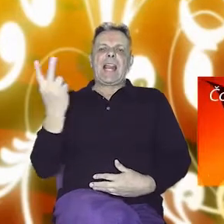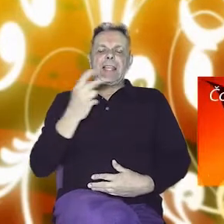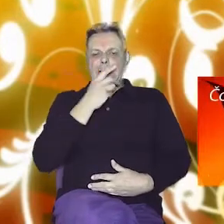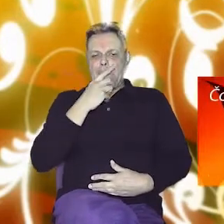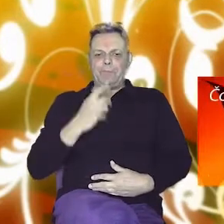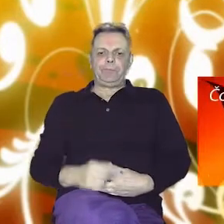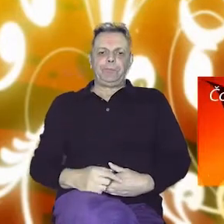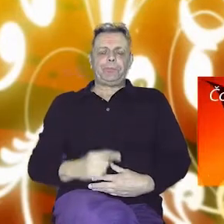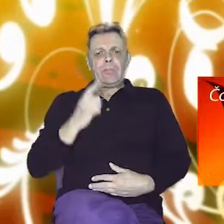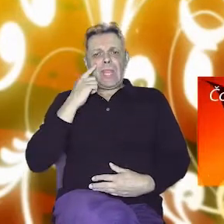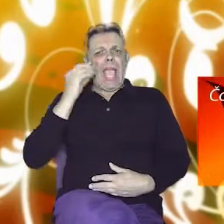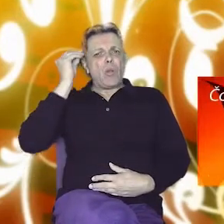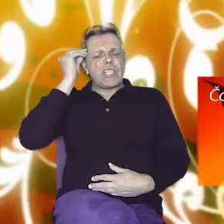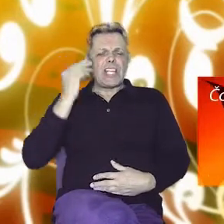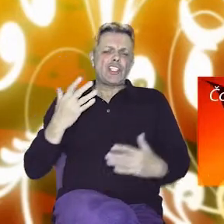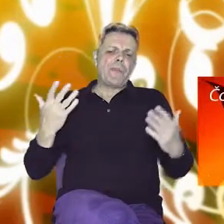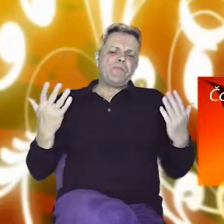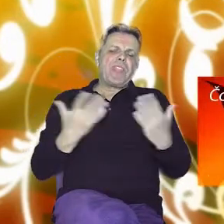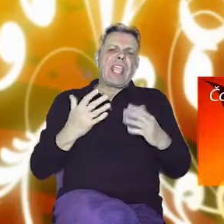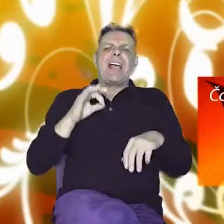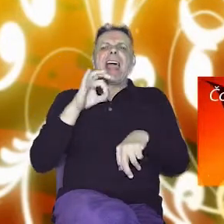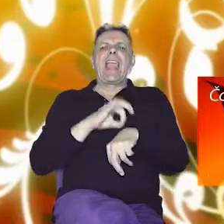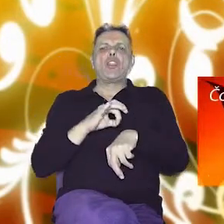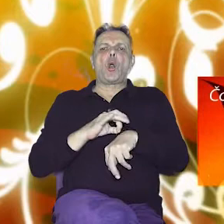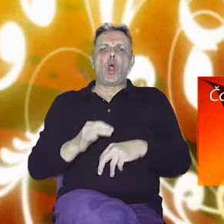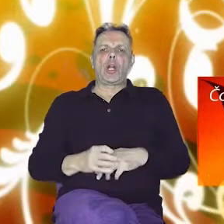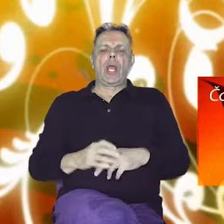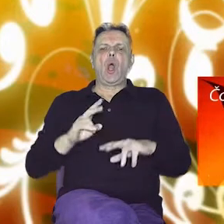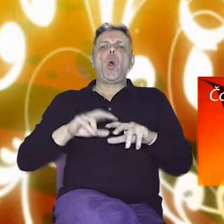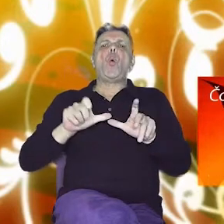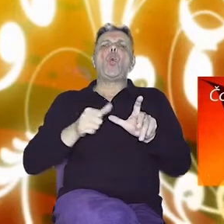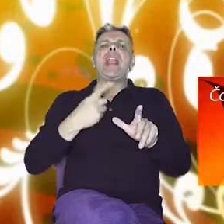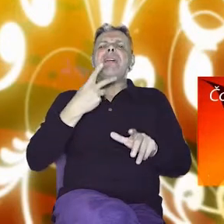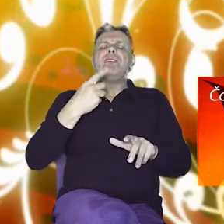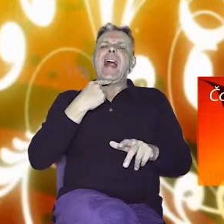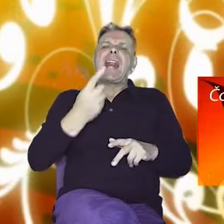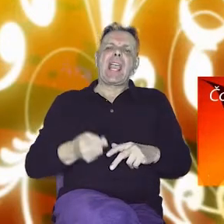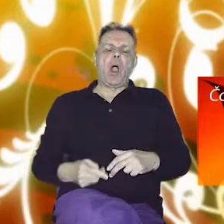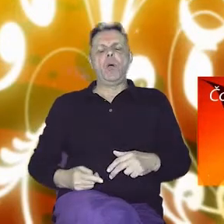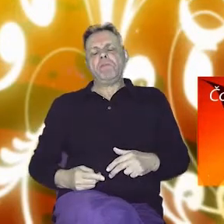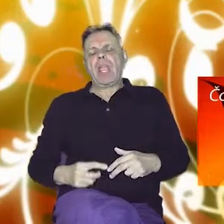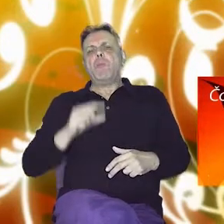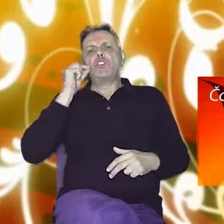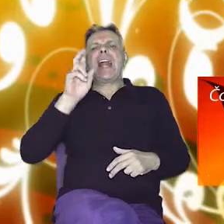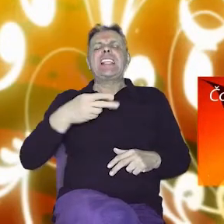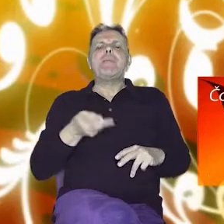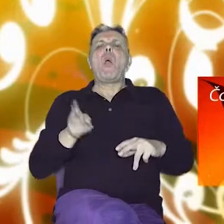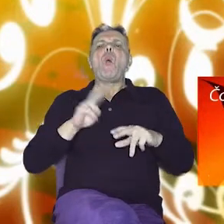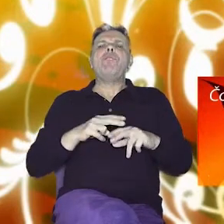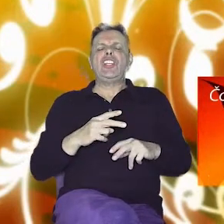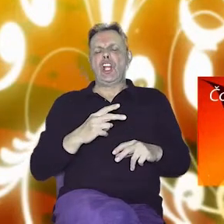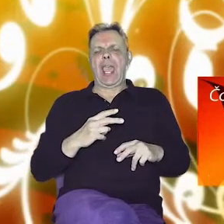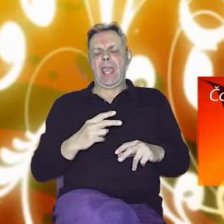gledatelji, ako se sjećate kad je doktor Huljev kazao da muškarci imaju više